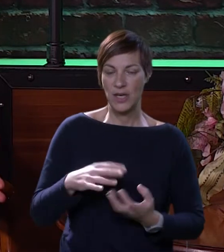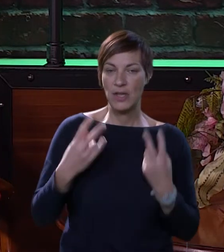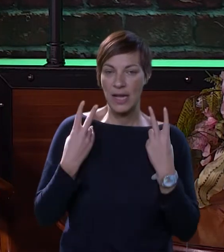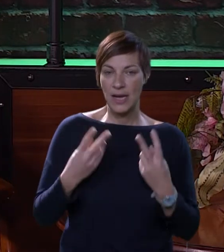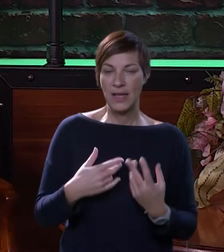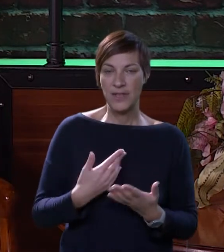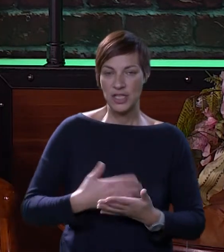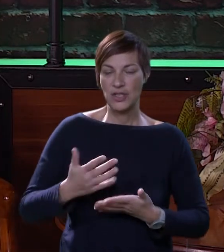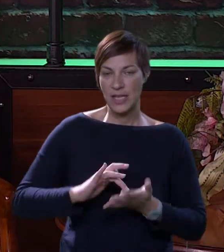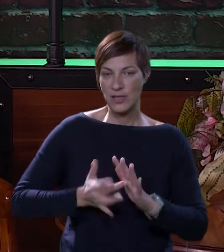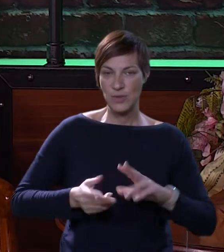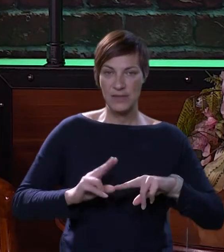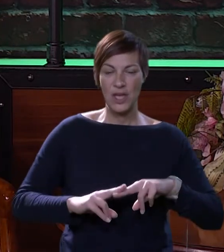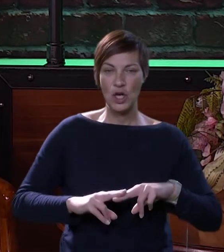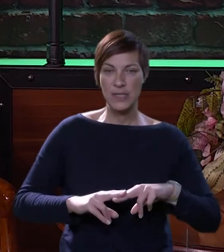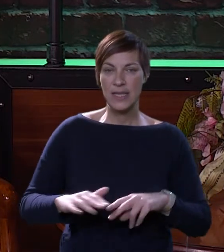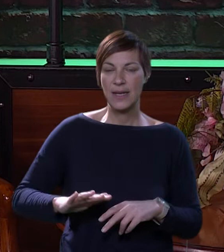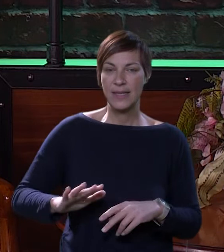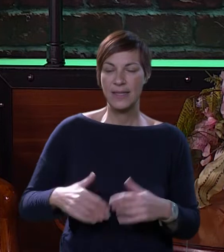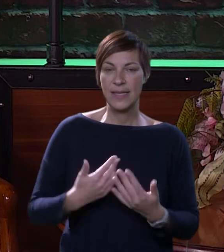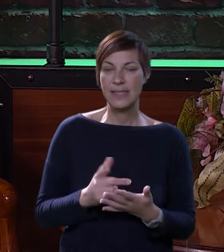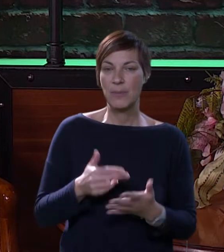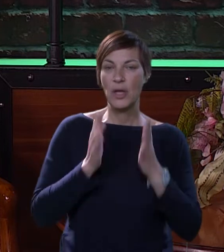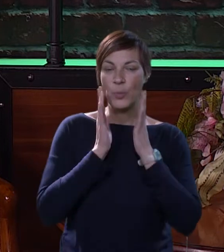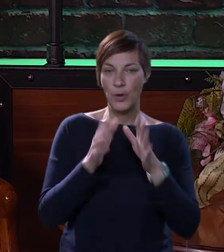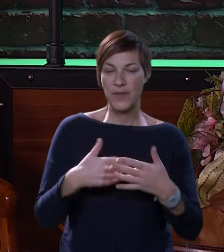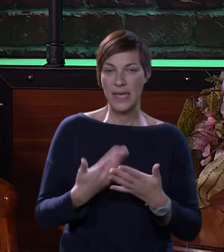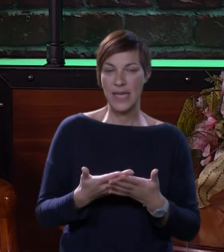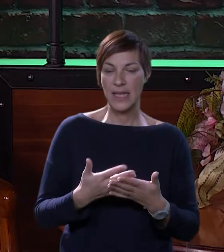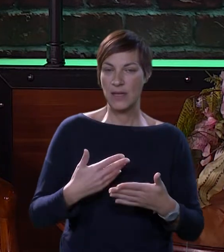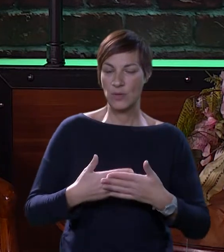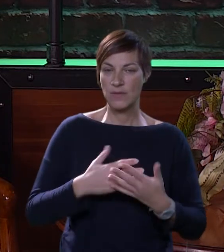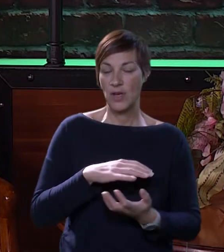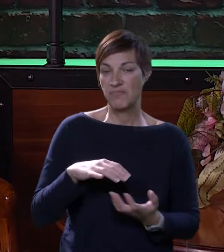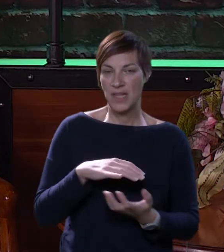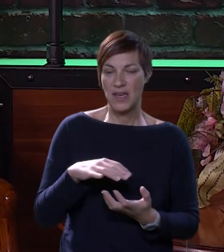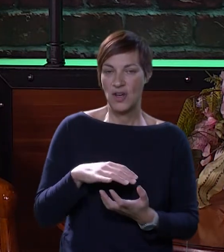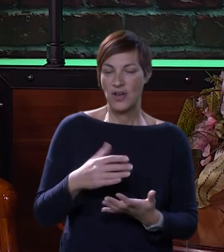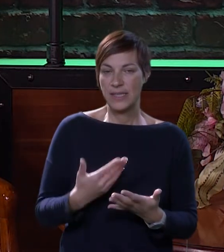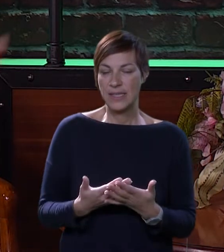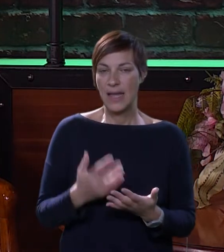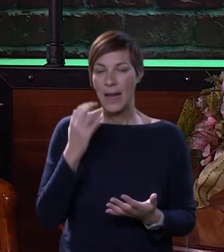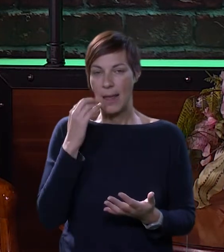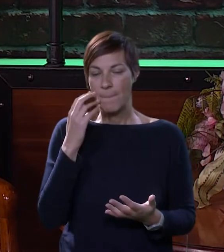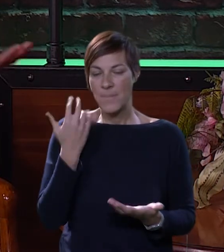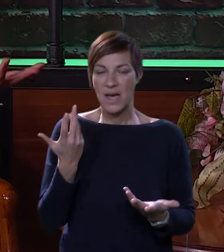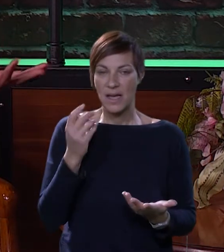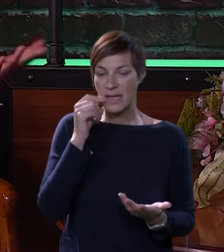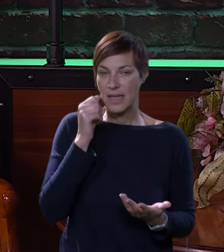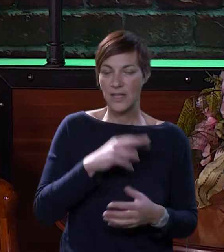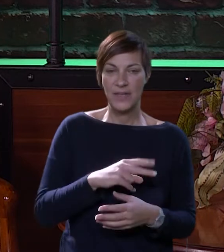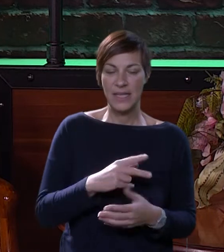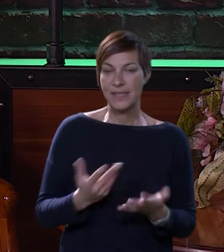roditelji najbitniji, onda idu svi ostali. I djeca zaista imaju povjerenje u svoje skrbnike, bili to roditelji ili bake,